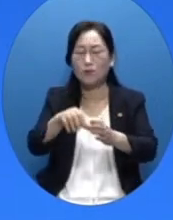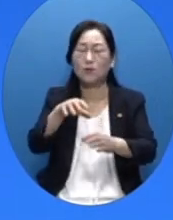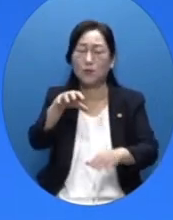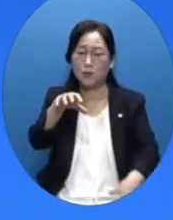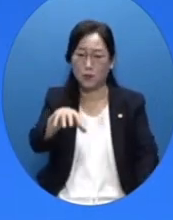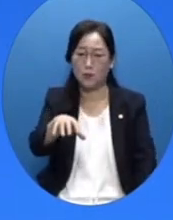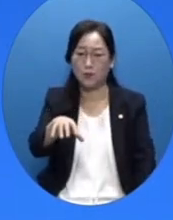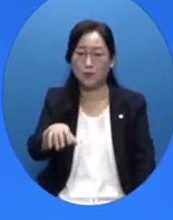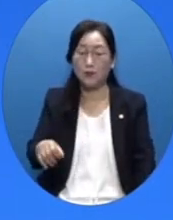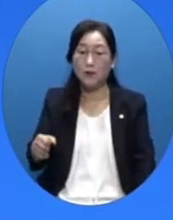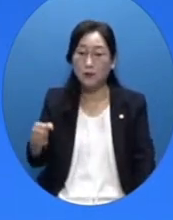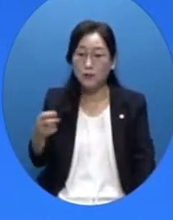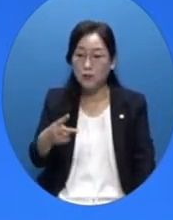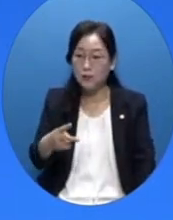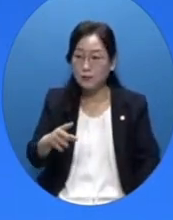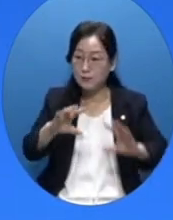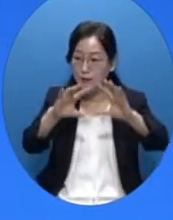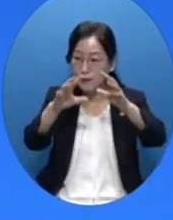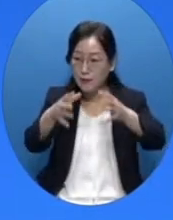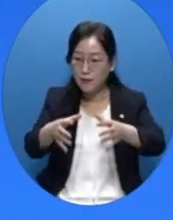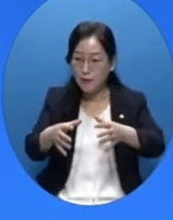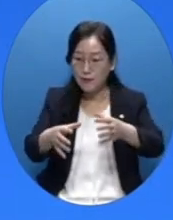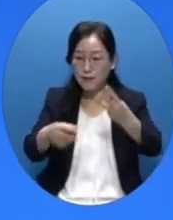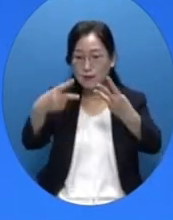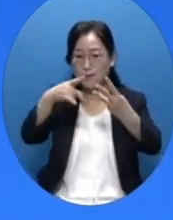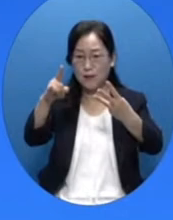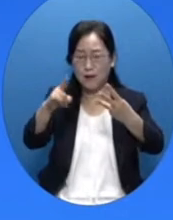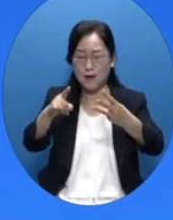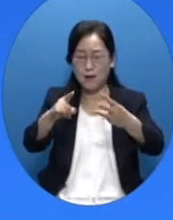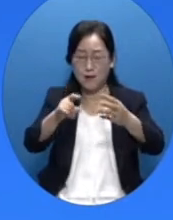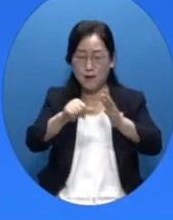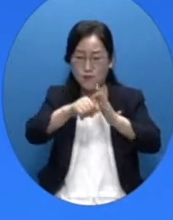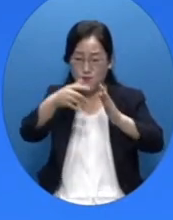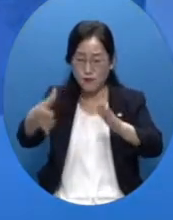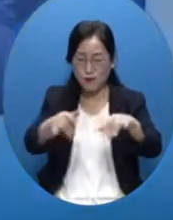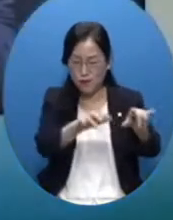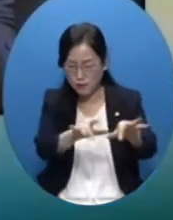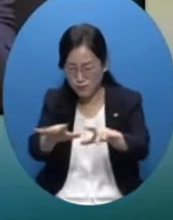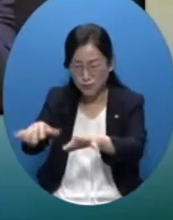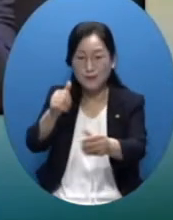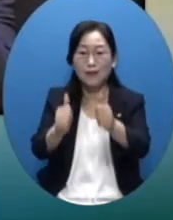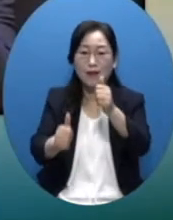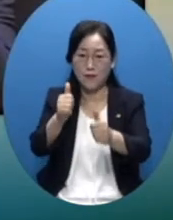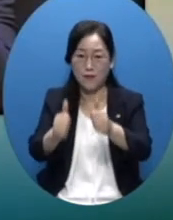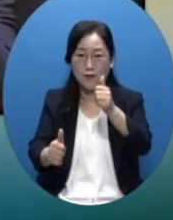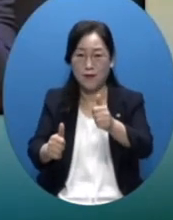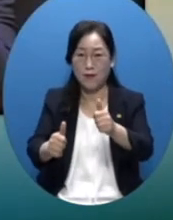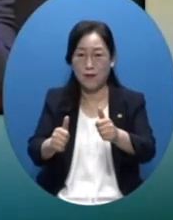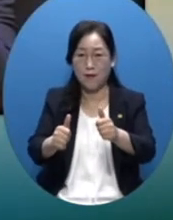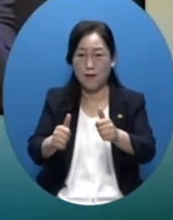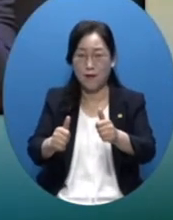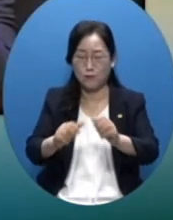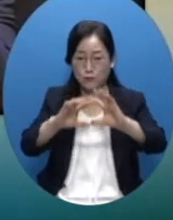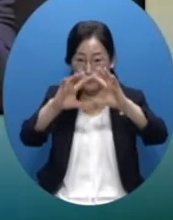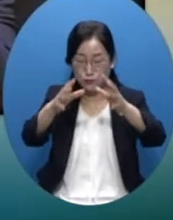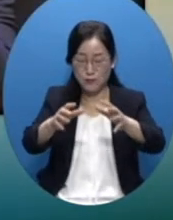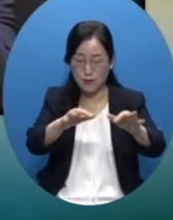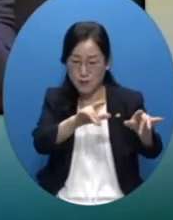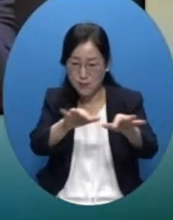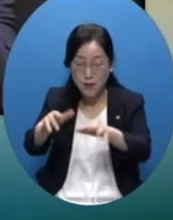이번에 세계 3대 콩쿠르 중의 하나인 반 프라 이번 국제 피아노 콩쿠르에서